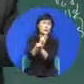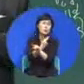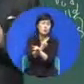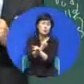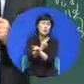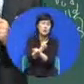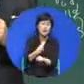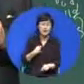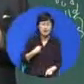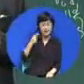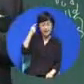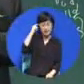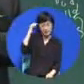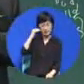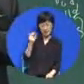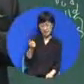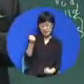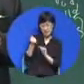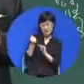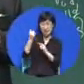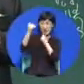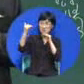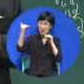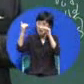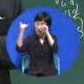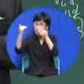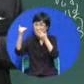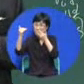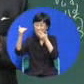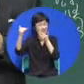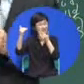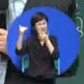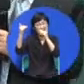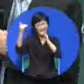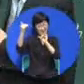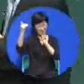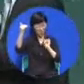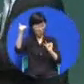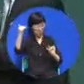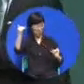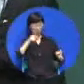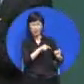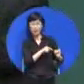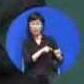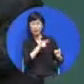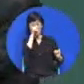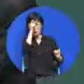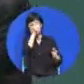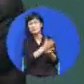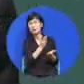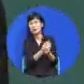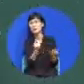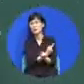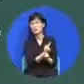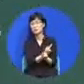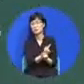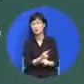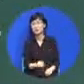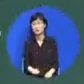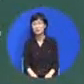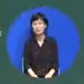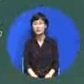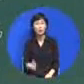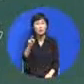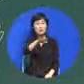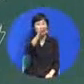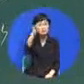introduction. Change your standard. 하나님보다 높지 않습니다. 바꾸세요. Our standards are not higher than God's. So change your standard. 혹시 여러분이